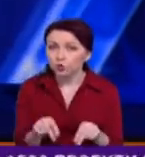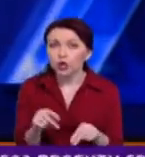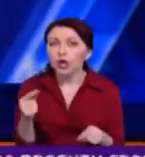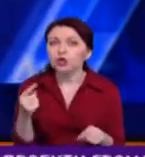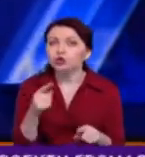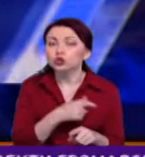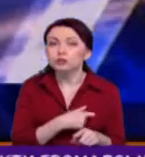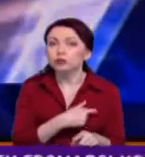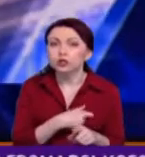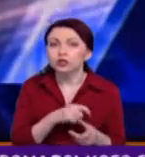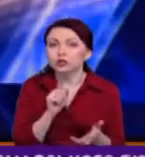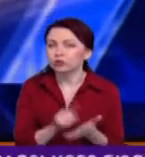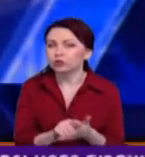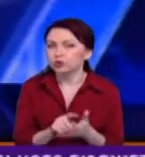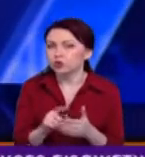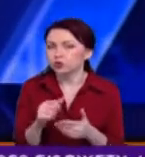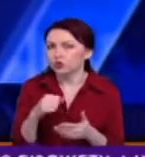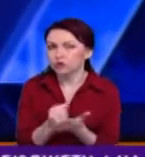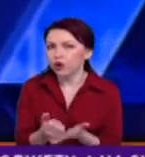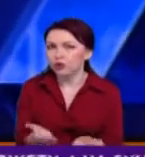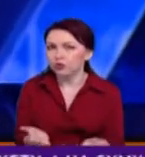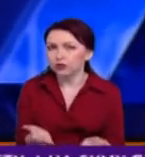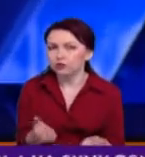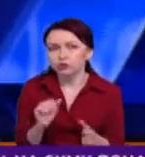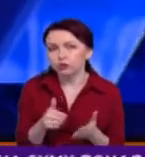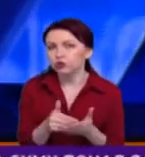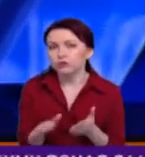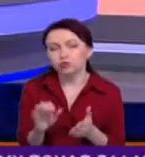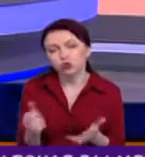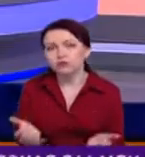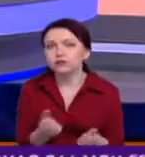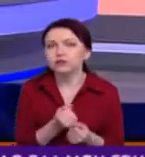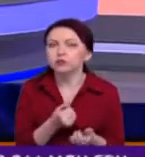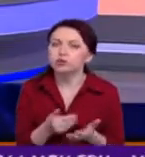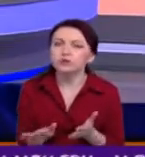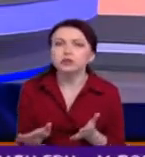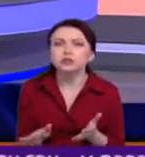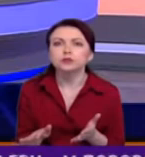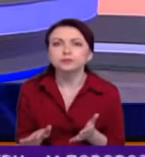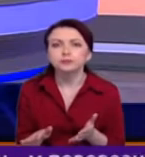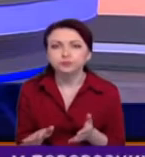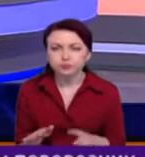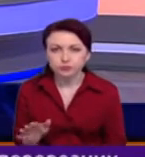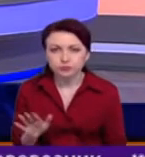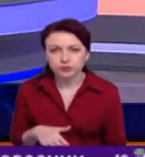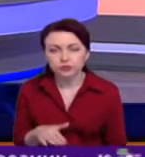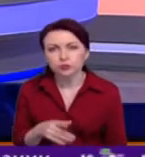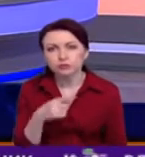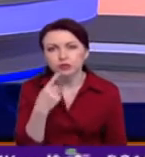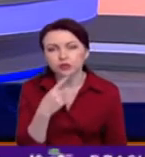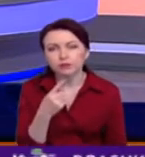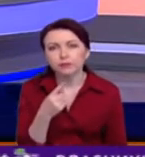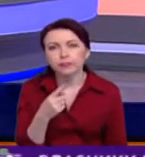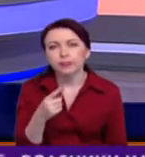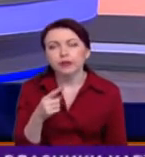що депутати зобов'язані ухвалювати кандидатуру. Можуть відхилити, можуть прийняти, можуть не прийняти. Потім, коли ми, наприклад, кажемо про голову